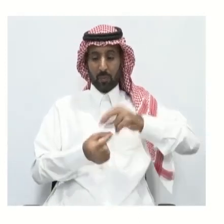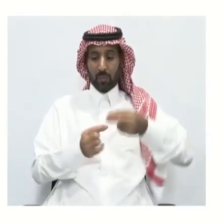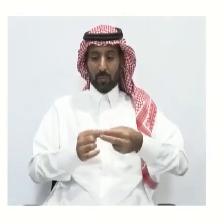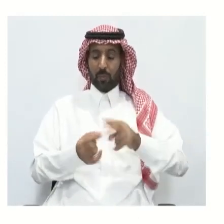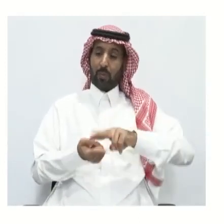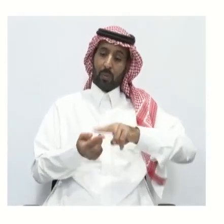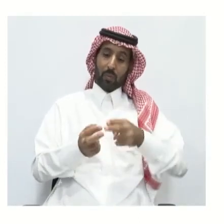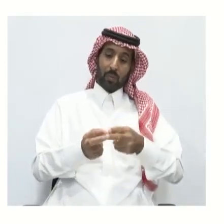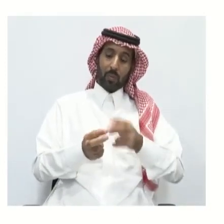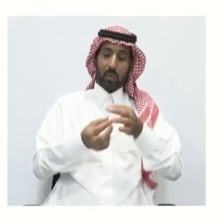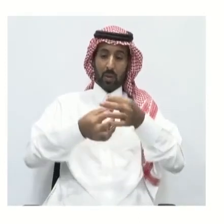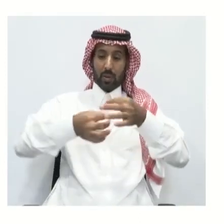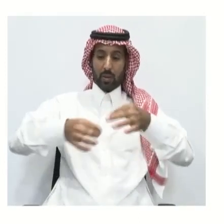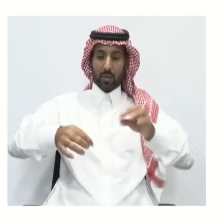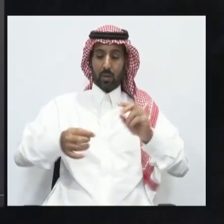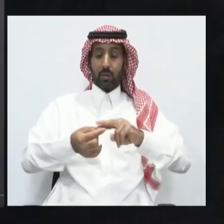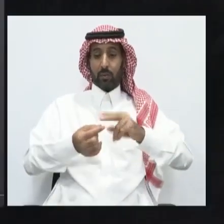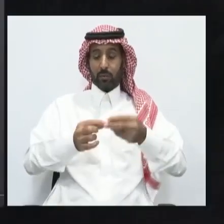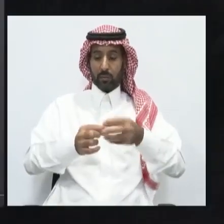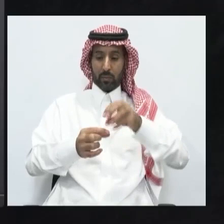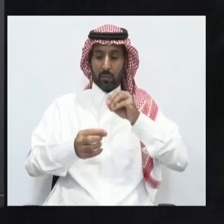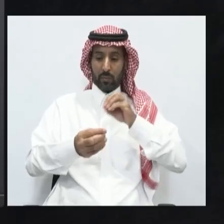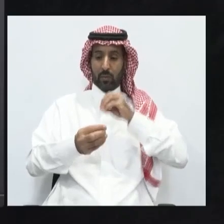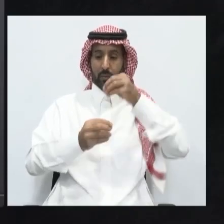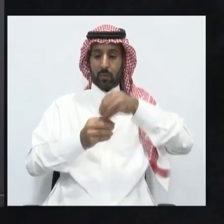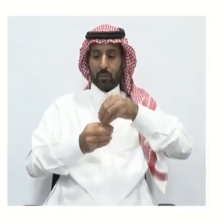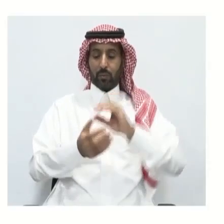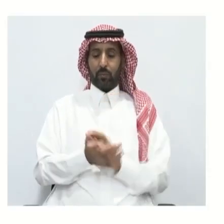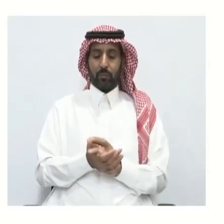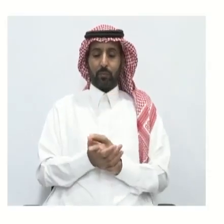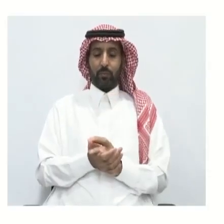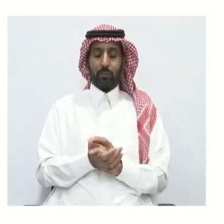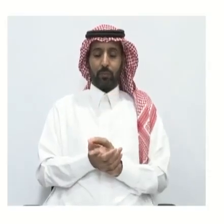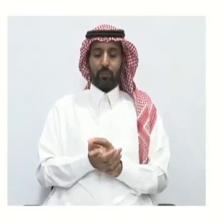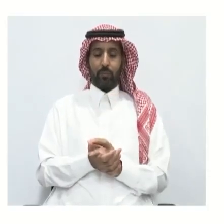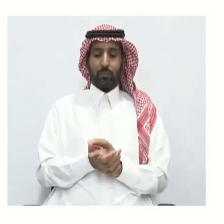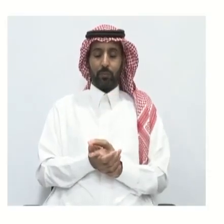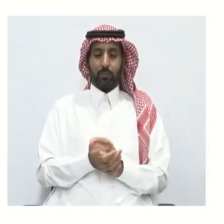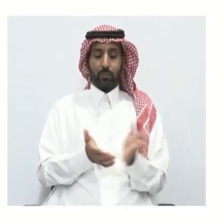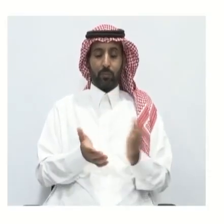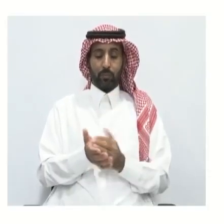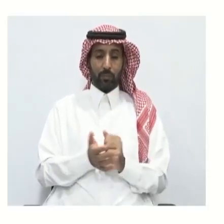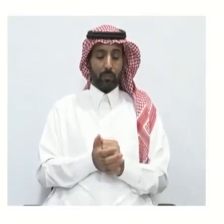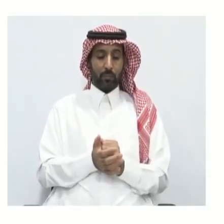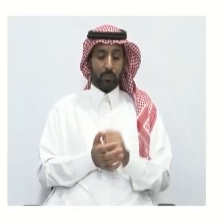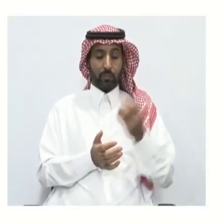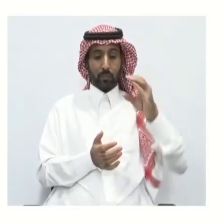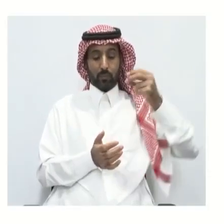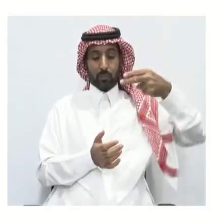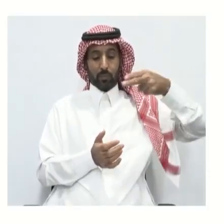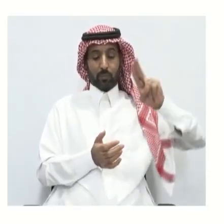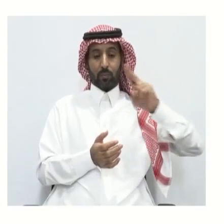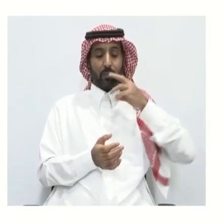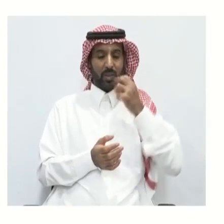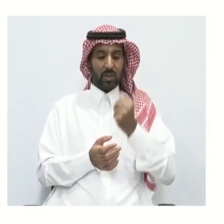فتخرج الفضه اذا هذا نوع من انواع التفاعلات الكيميائيه وهو الاحلال البسيط اذا النحاس في